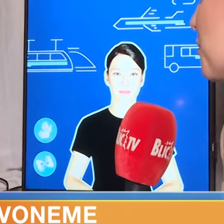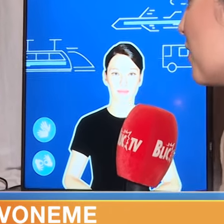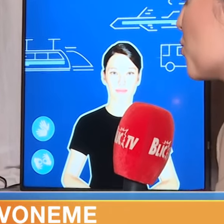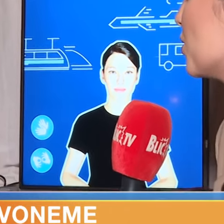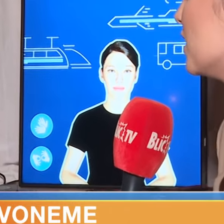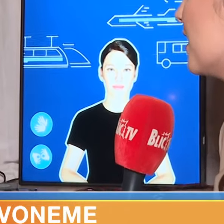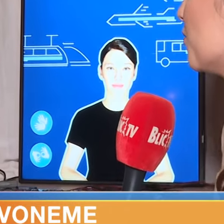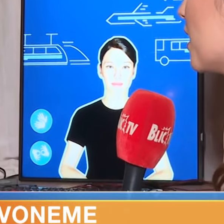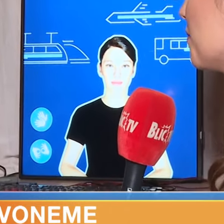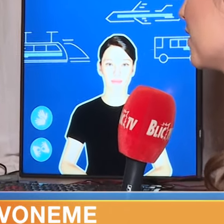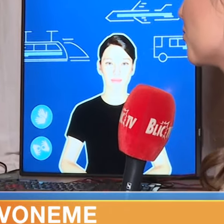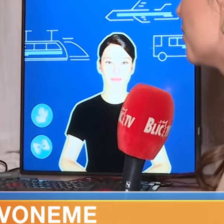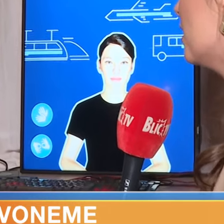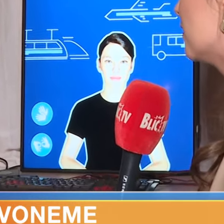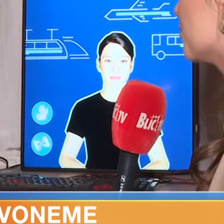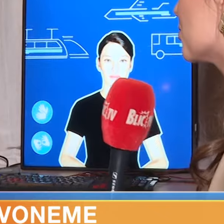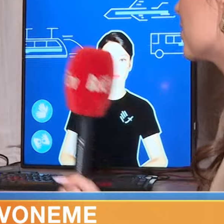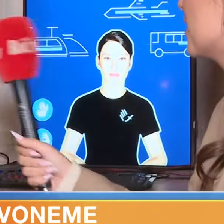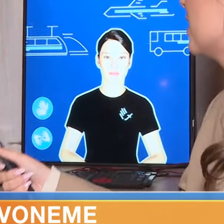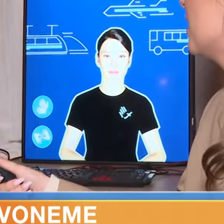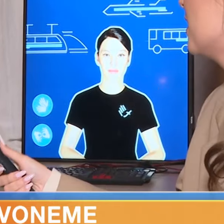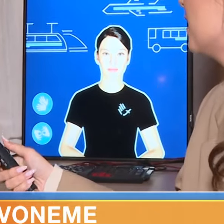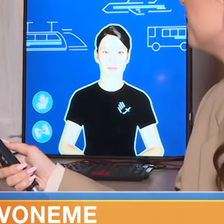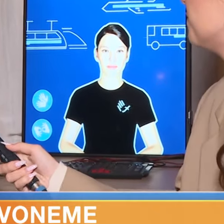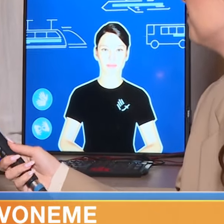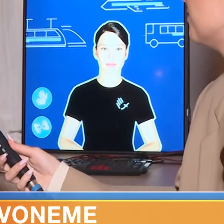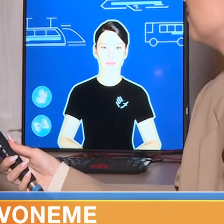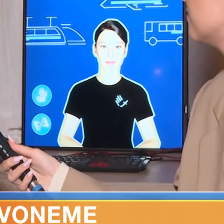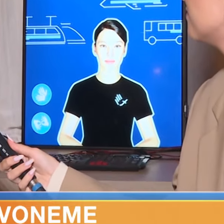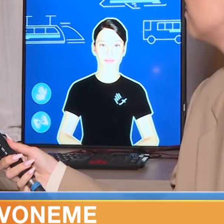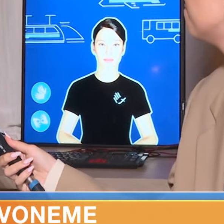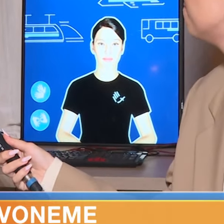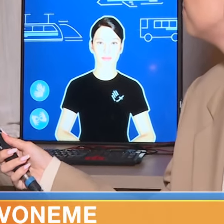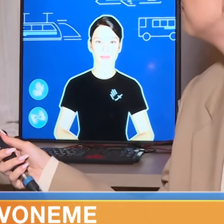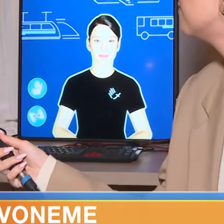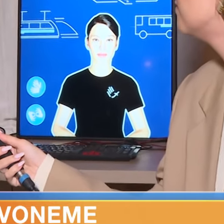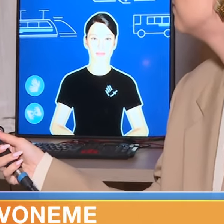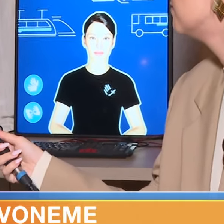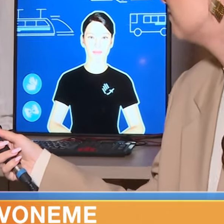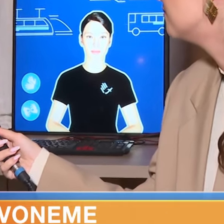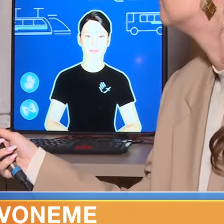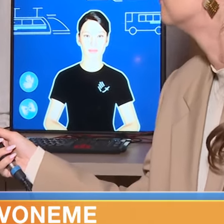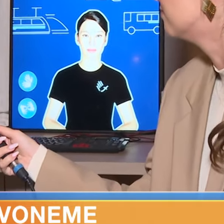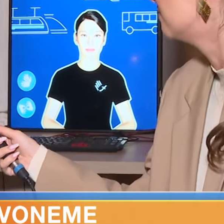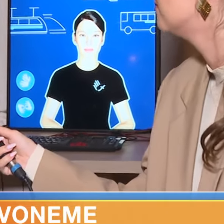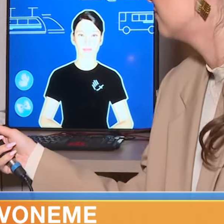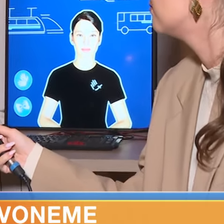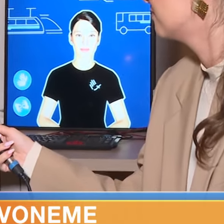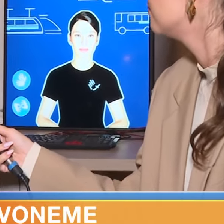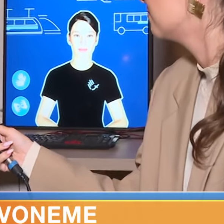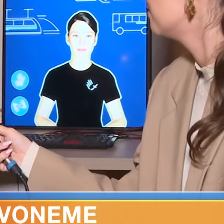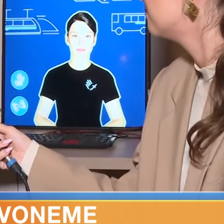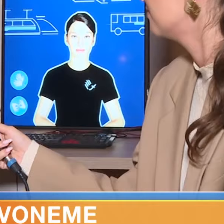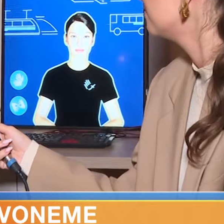plasirate zapravo vašu ideju na američko tržište. Pa kao što sam rekao, znači američko tržište je mnogo veće i mnogo prosto